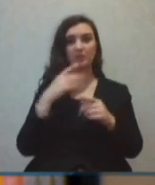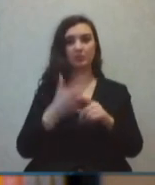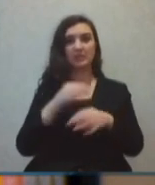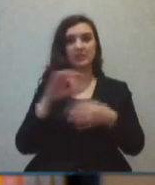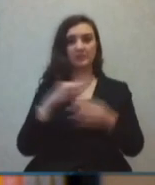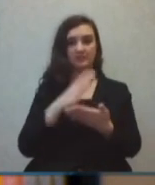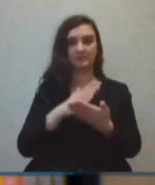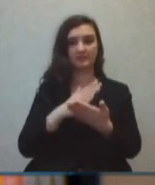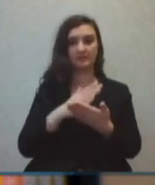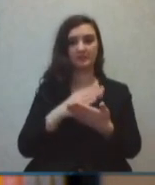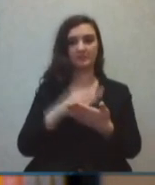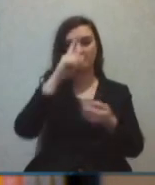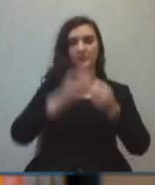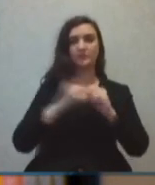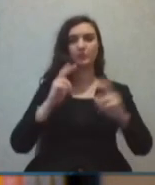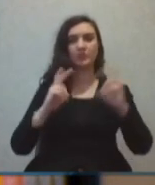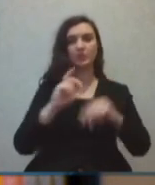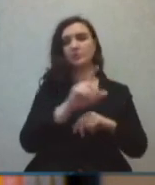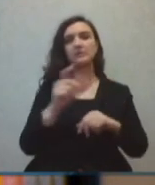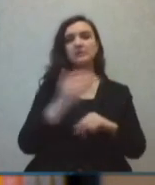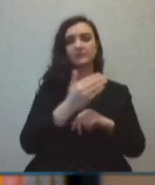მაქვს. მახსოვს სტუდენტებისთვის